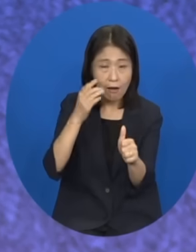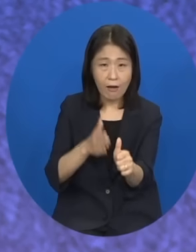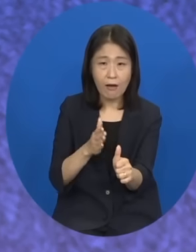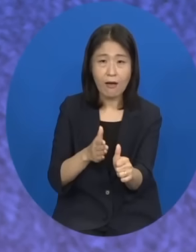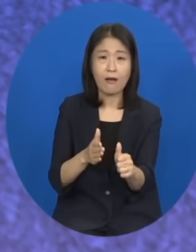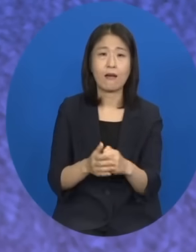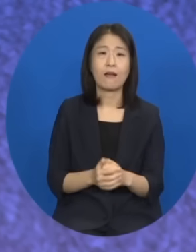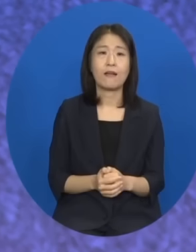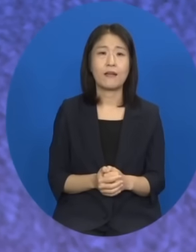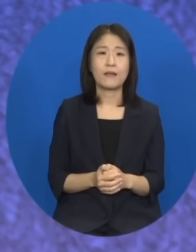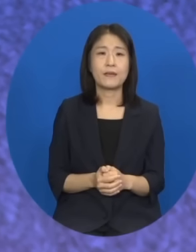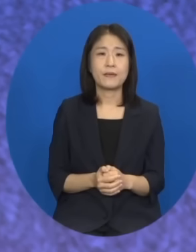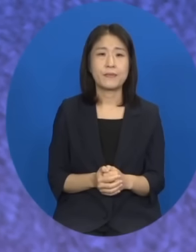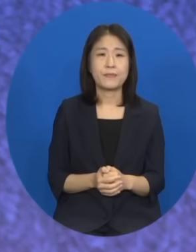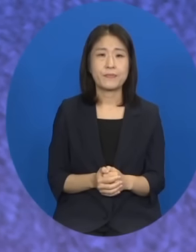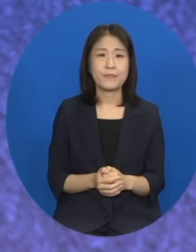그러면